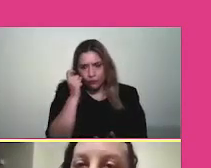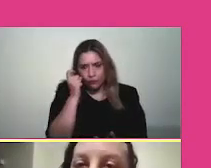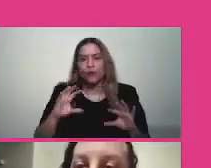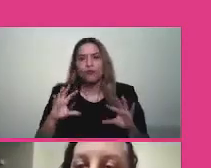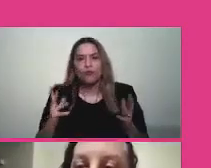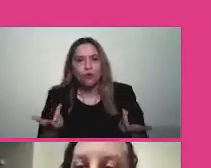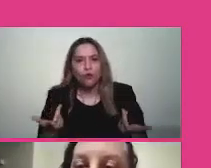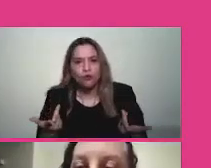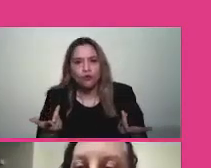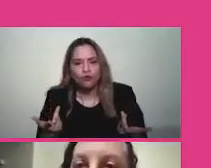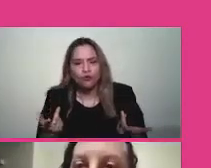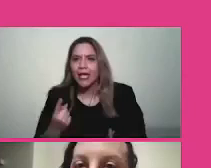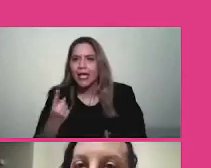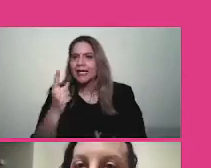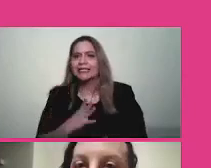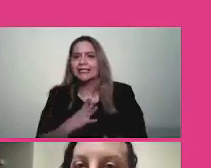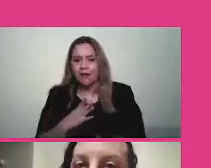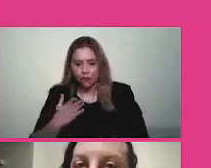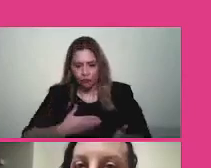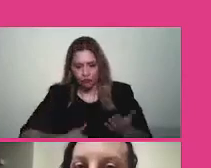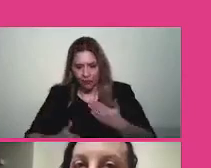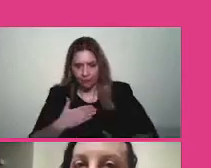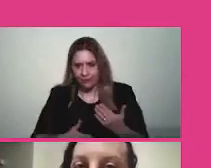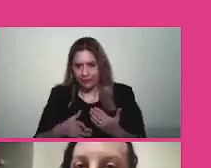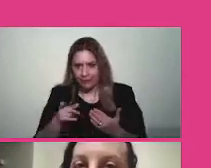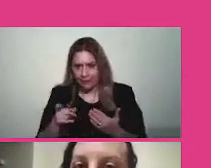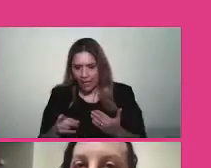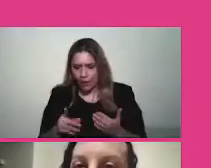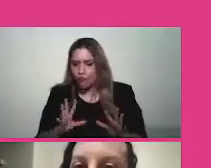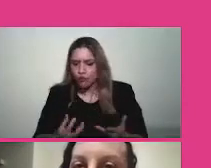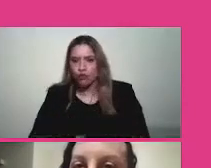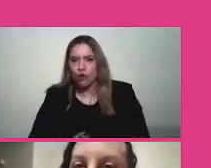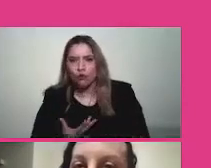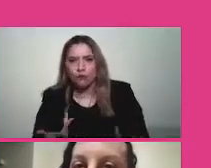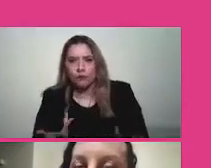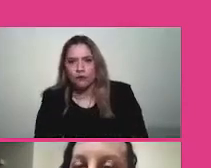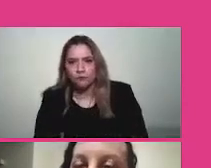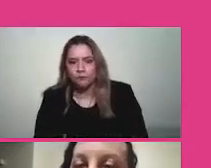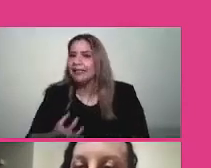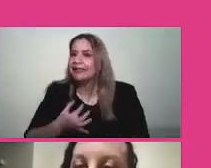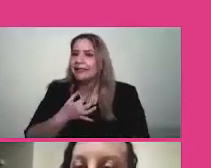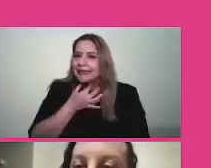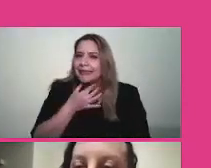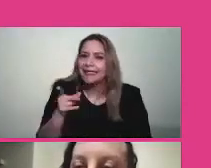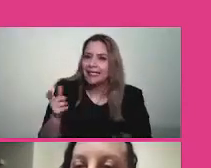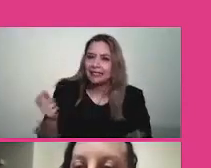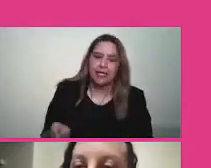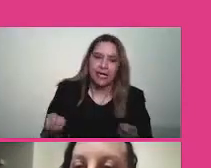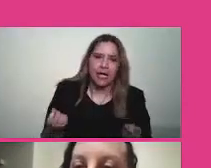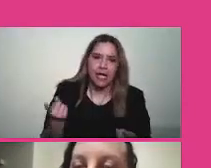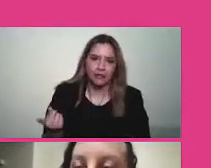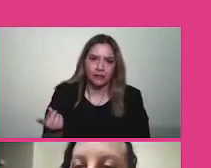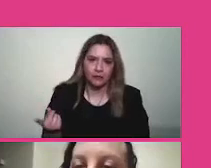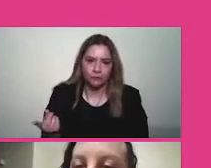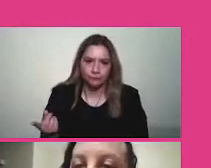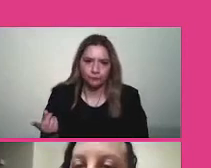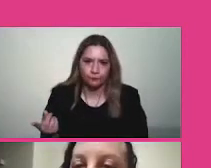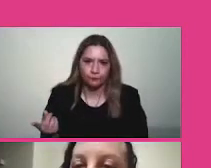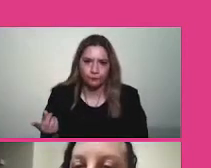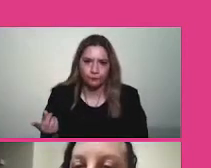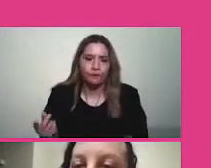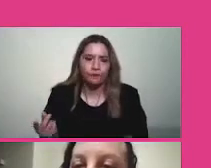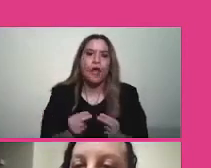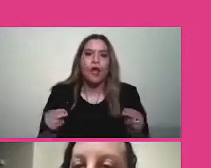το πώς ένας άνθρωπος με αναπηρία νιώθει, το τι χρειάζεται να κάνει και τελικά πώς